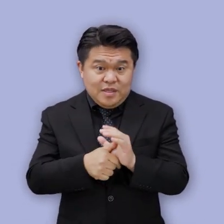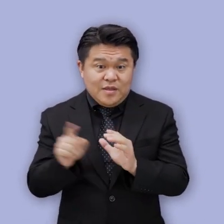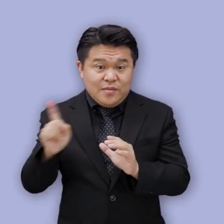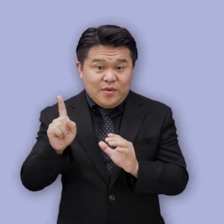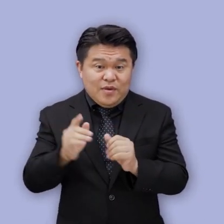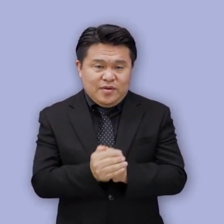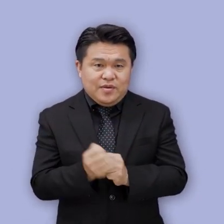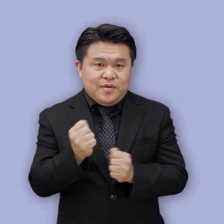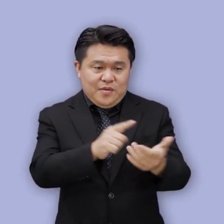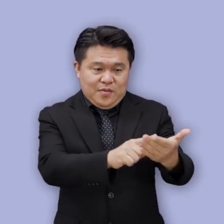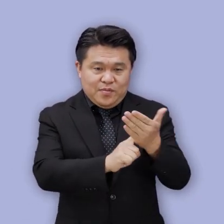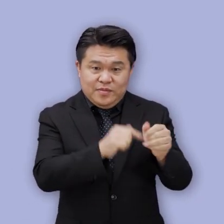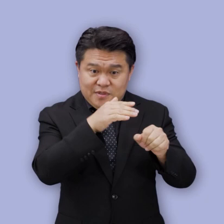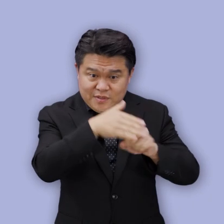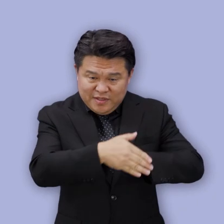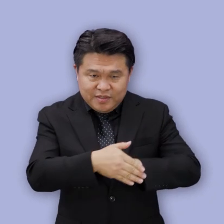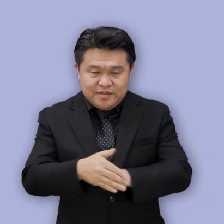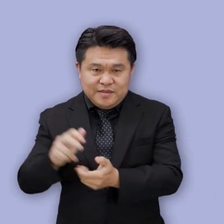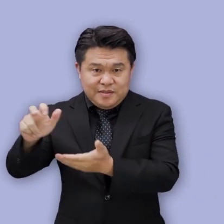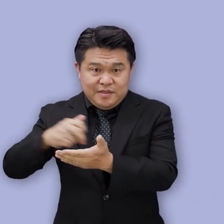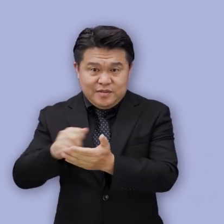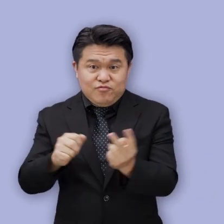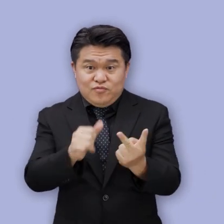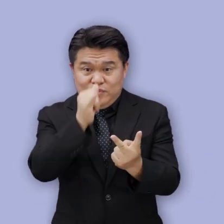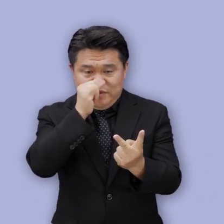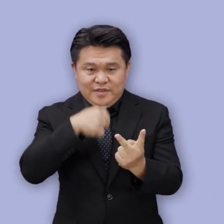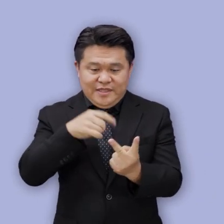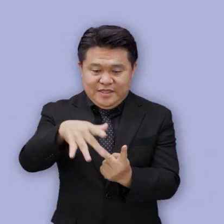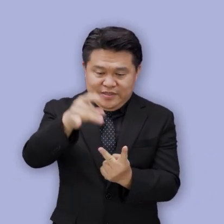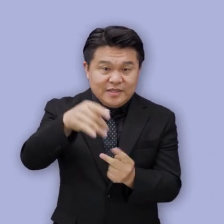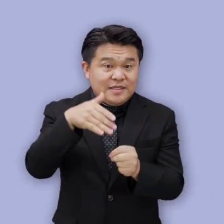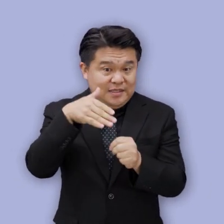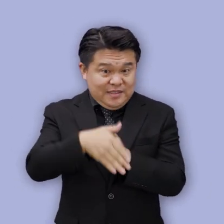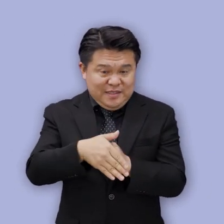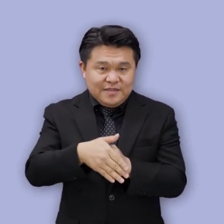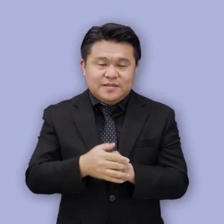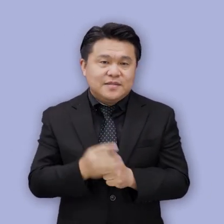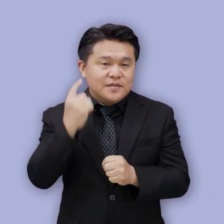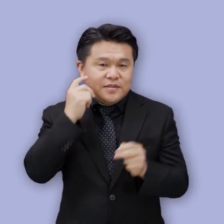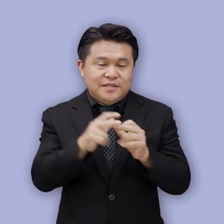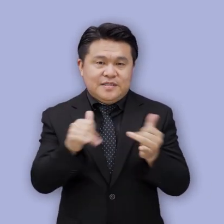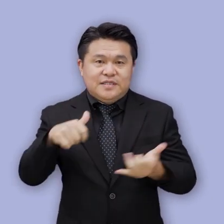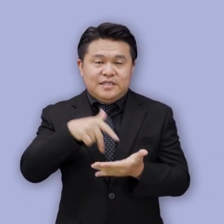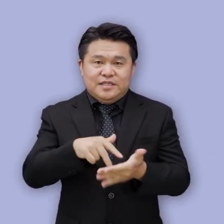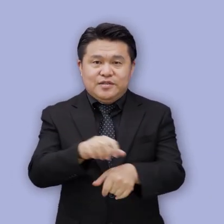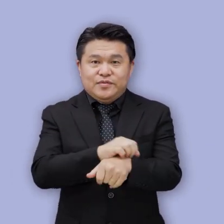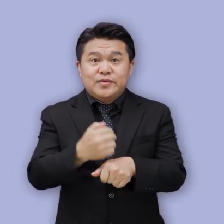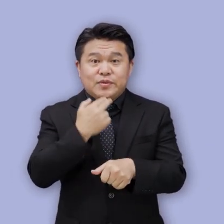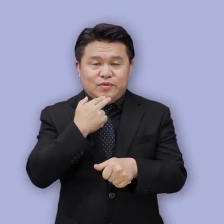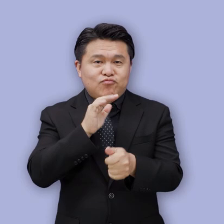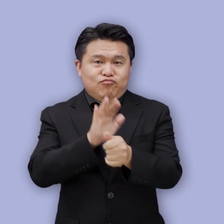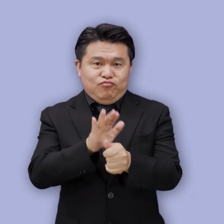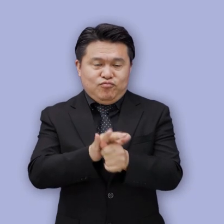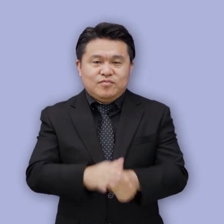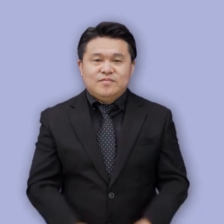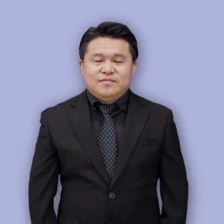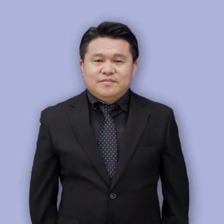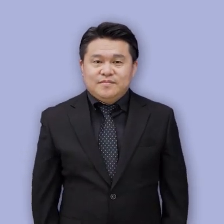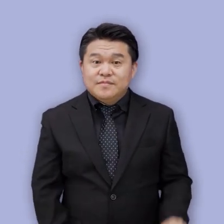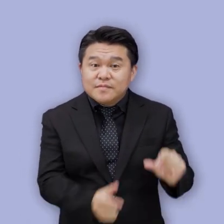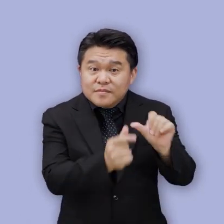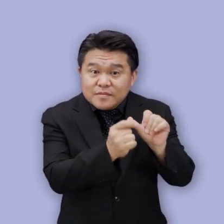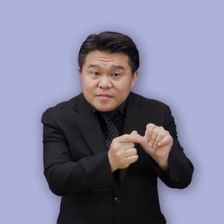제공하고 이를 선택할 수 있도록 함으로써 청각장애 손님이 사용 시에도 불편이 없도록 하고 있습니다.